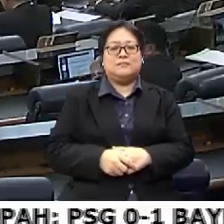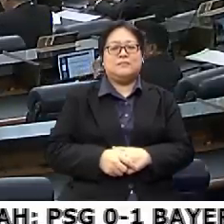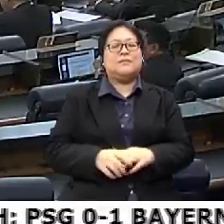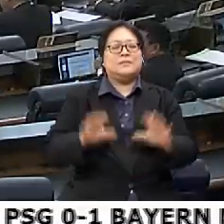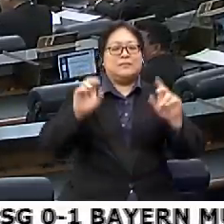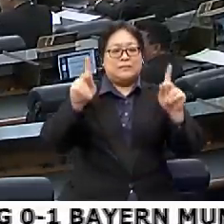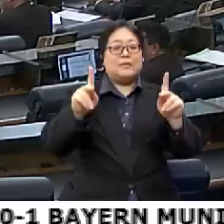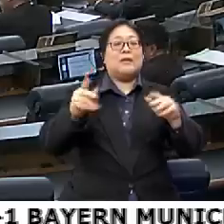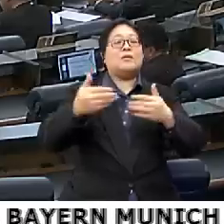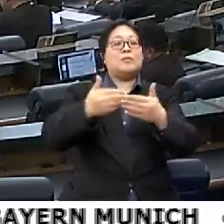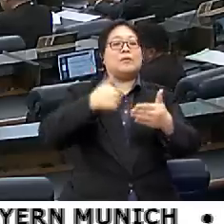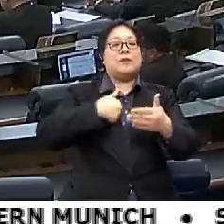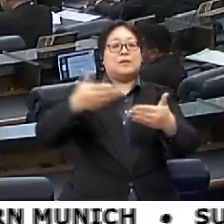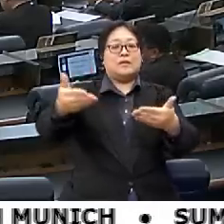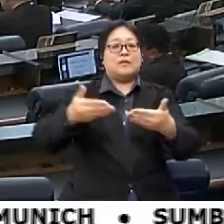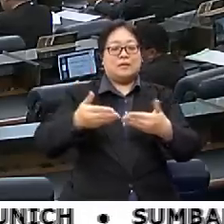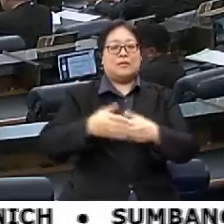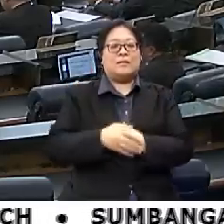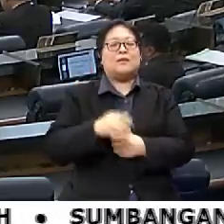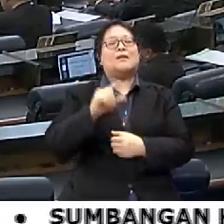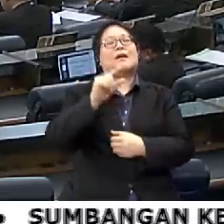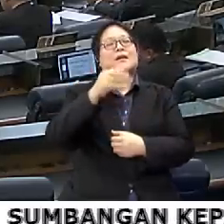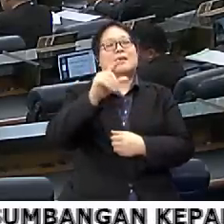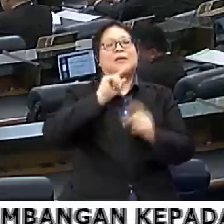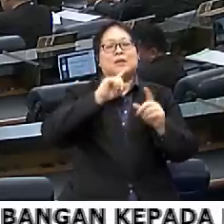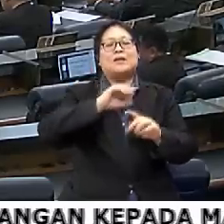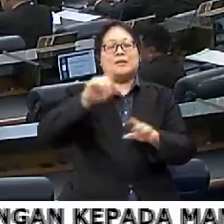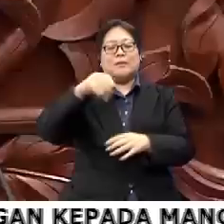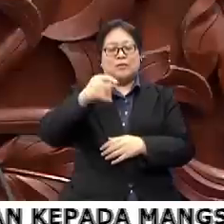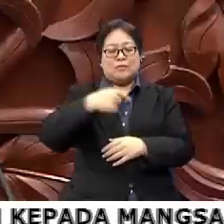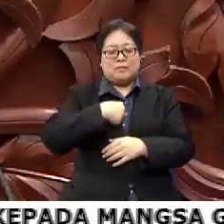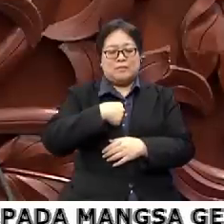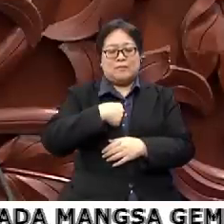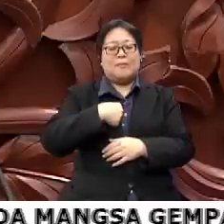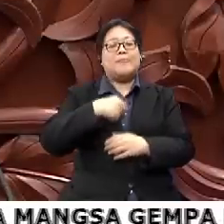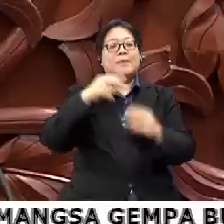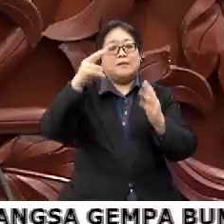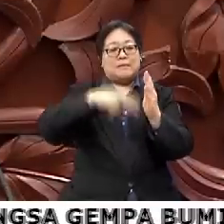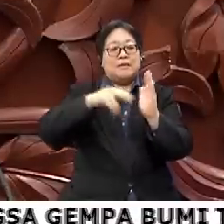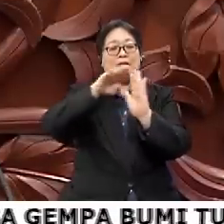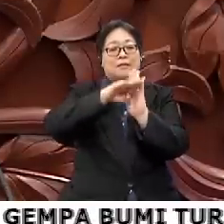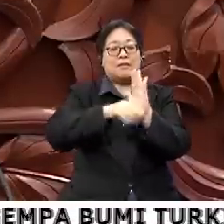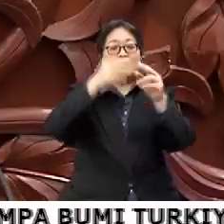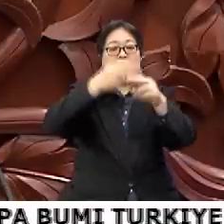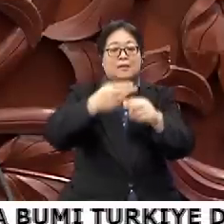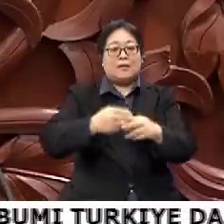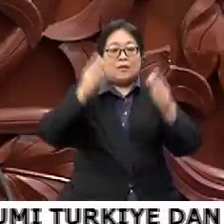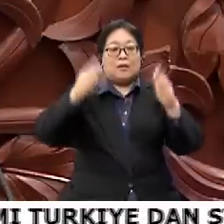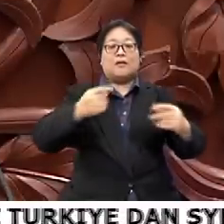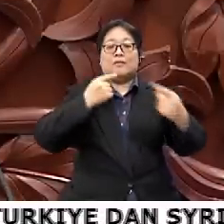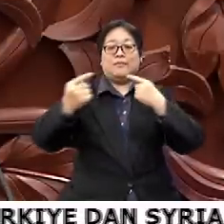Baik. Sebelum saya jemput telur Pago, kecil, ya, boleh jawab. Saya nak baca senarai mereka yang akan berucap.